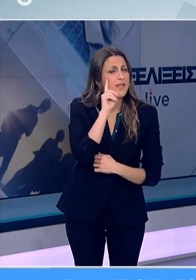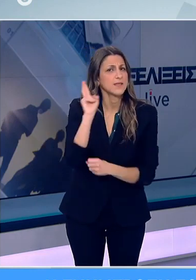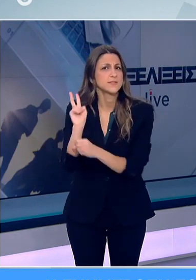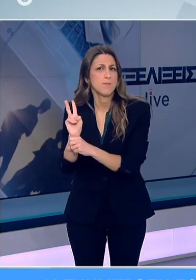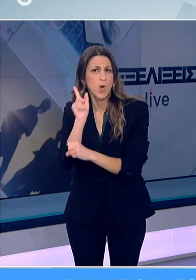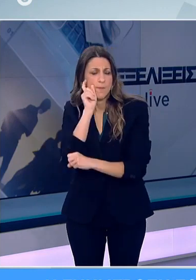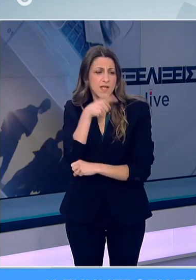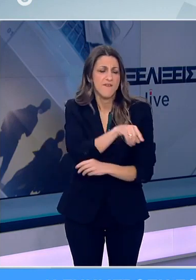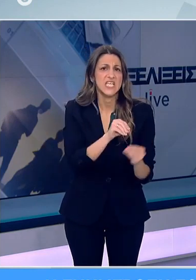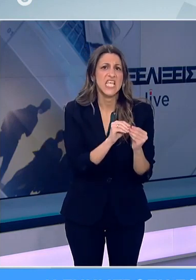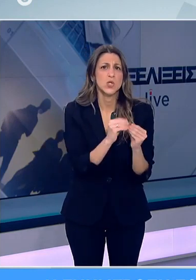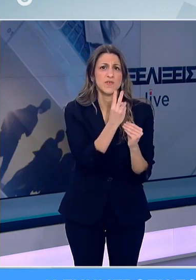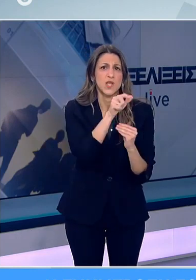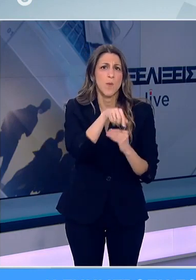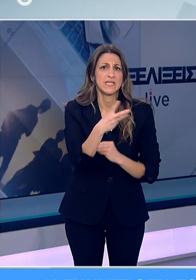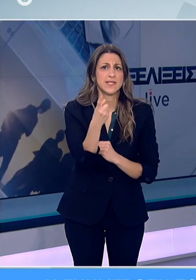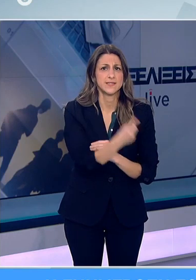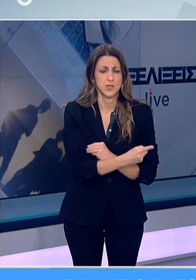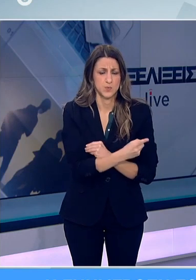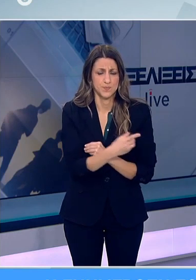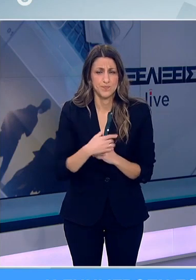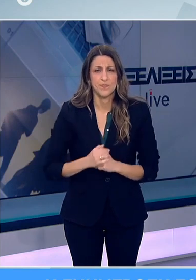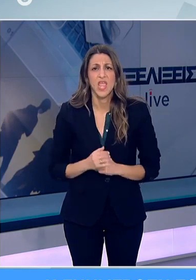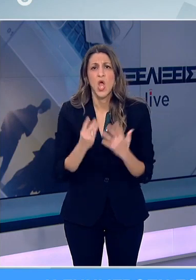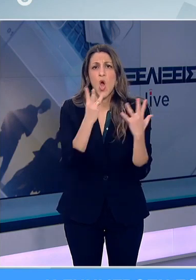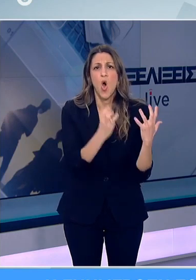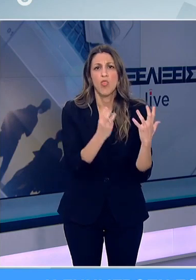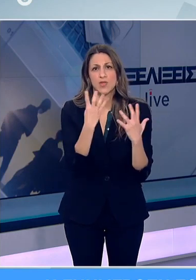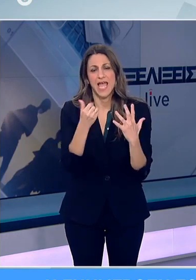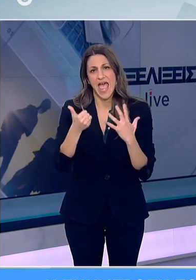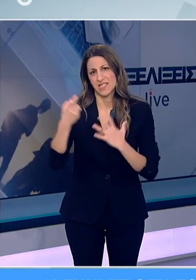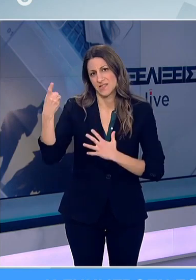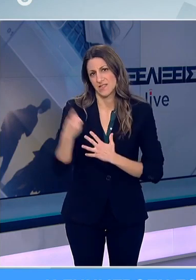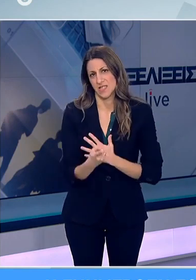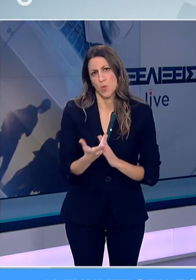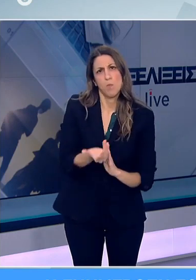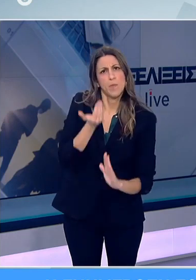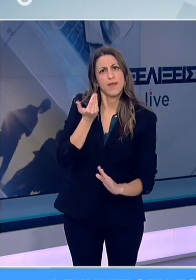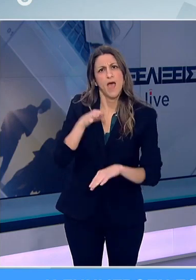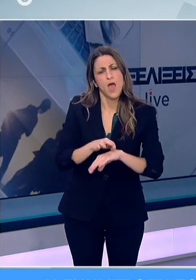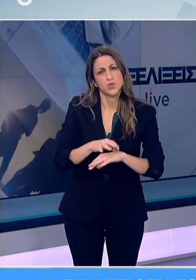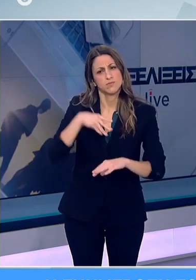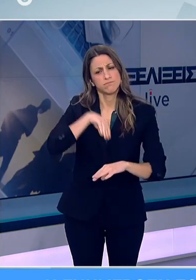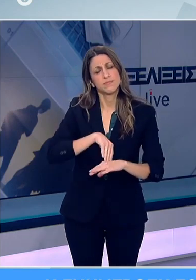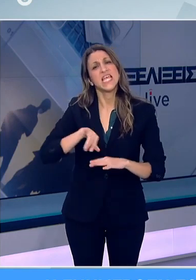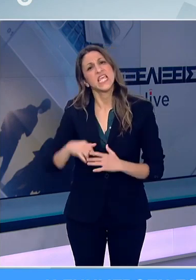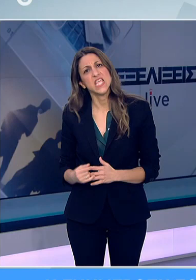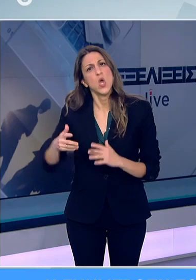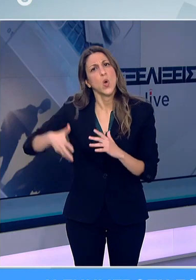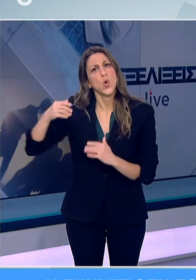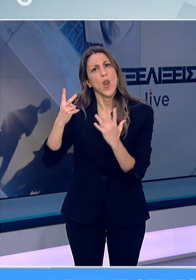το 27,3% και οι υπόλοιποι άνδρες. Το 86% έχει κάποιο υποκείμενο νόσημα ή είναι ηλικιωμένοι 70 ετών και